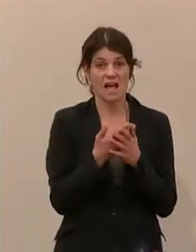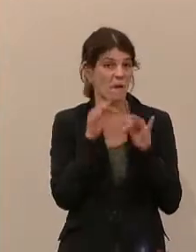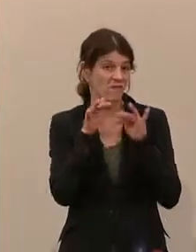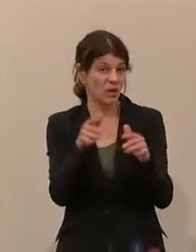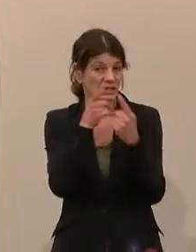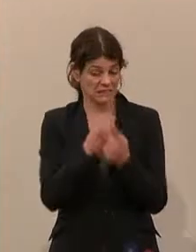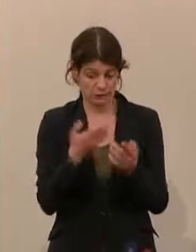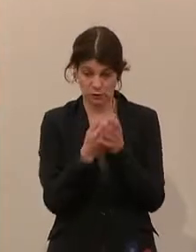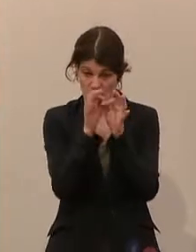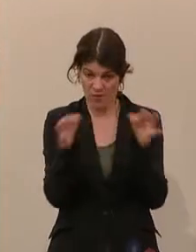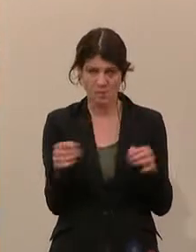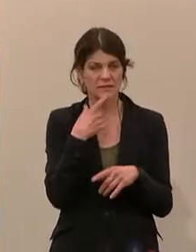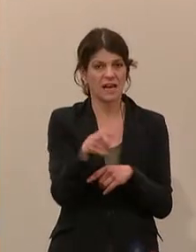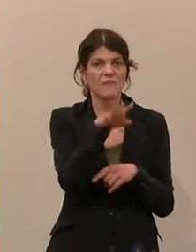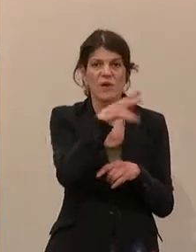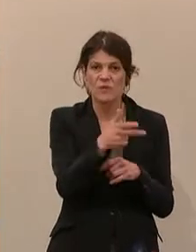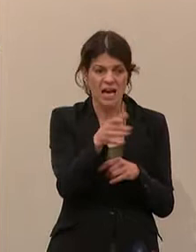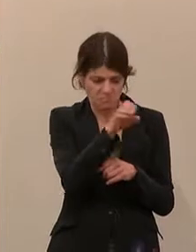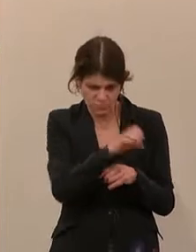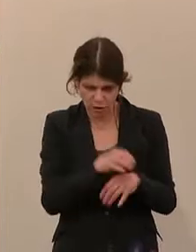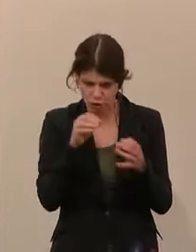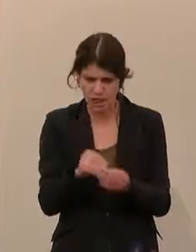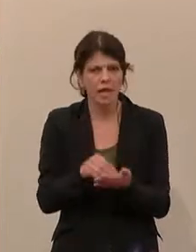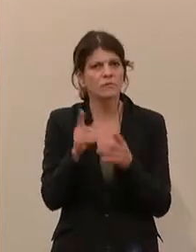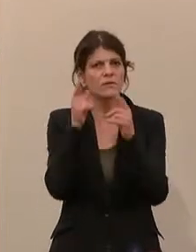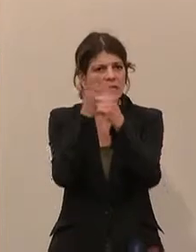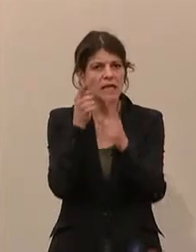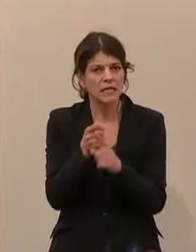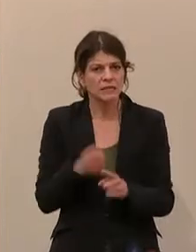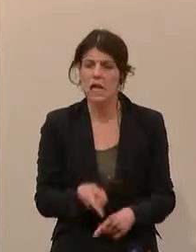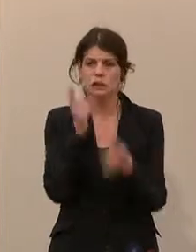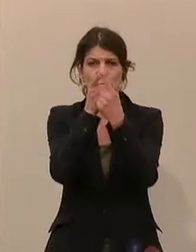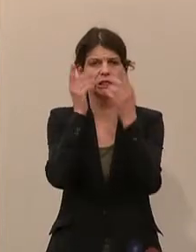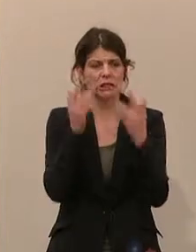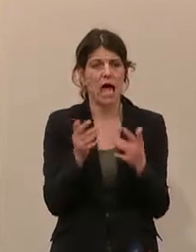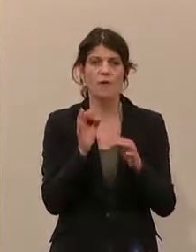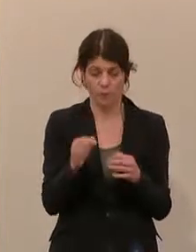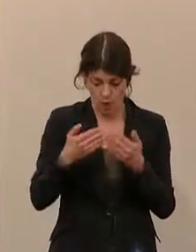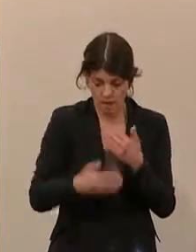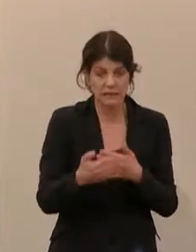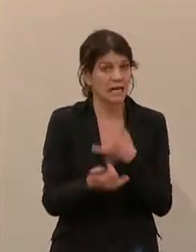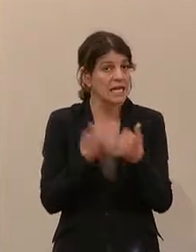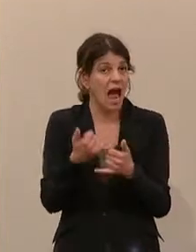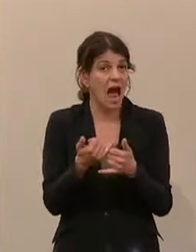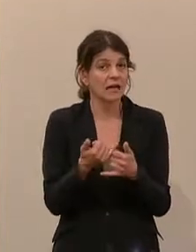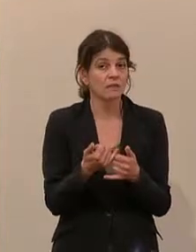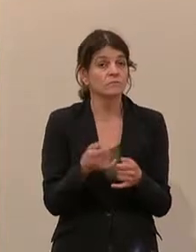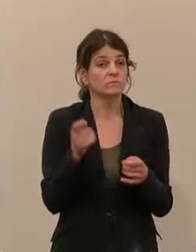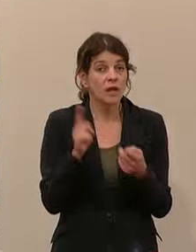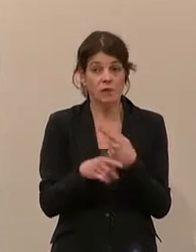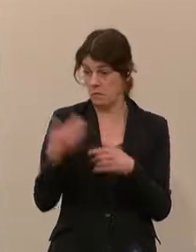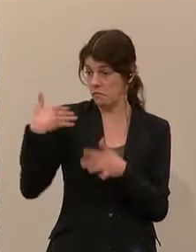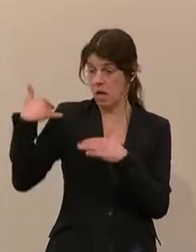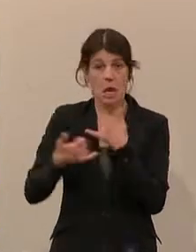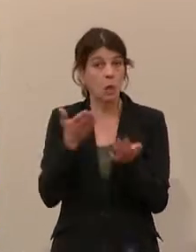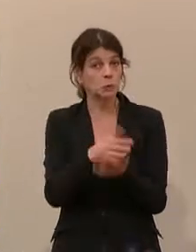in Ihrer Untergliederung 34, wie sie formuliert sind, nämlich die Zielzahlen sind für die Folgejahre, sind in den vergangenen Jahren schon